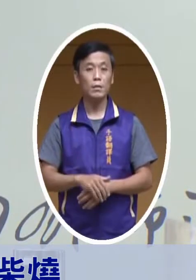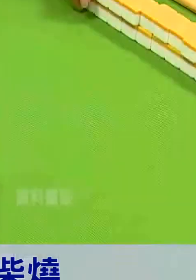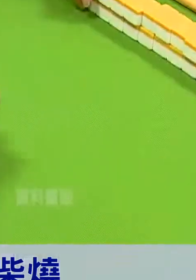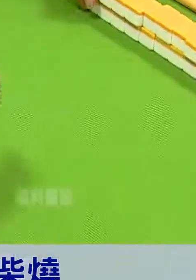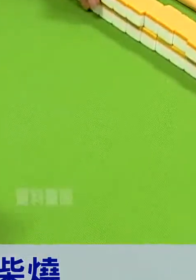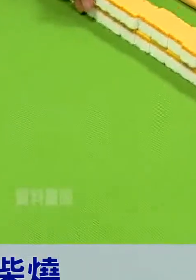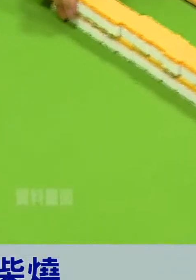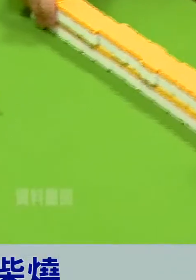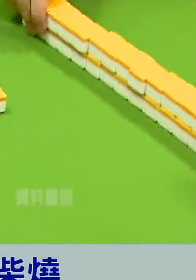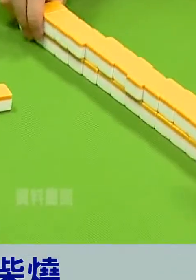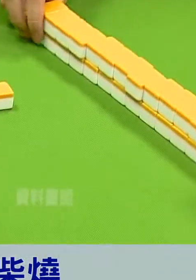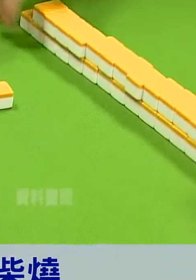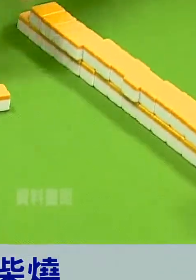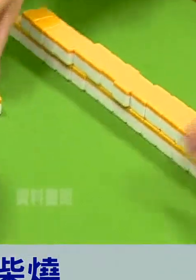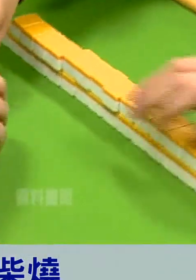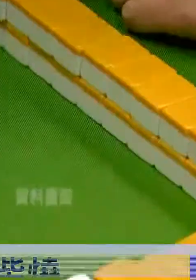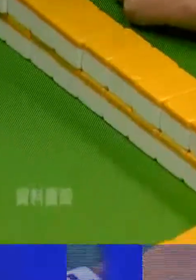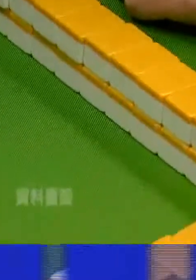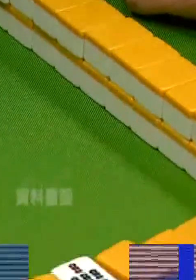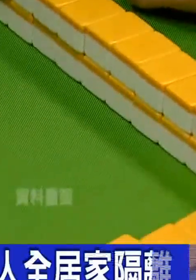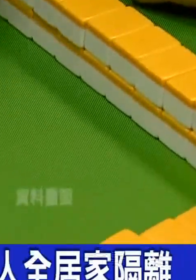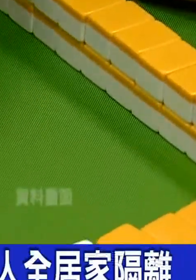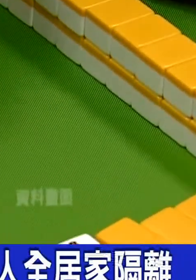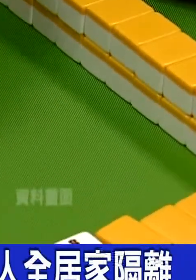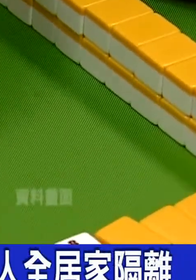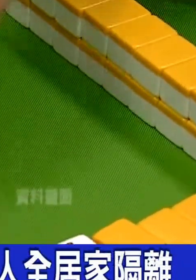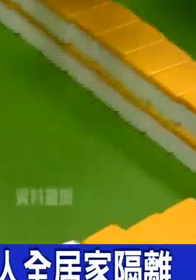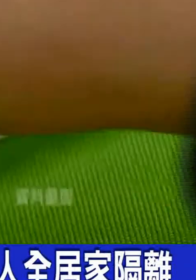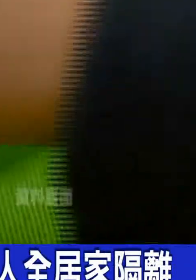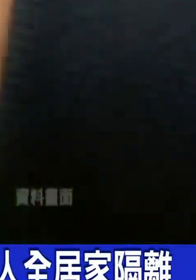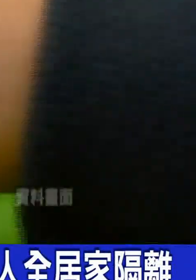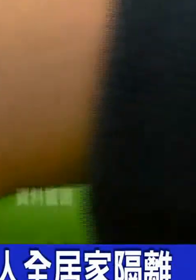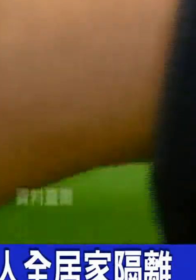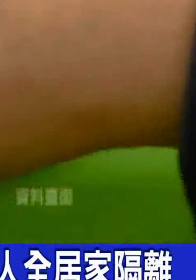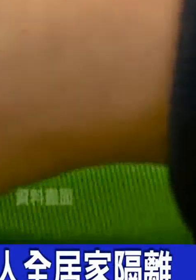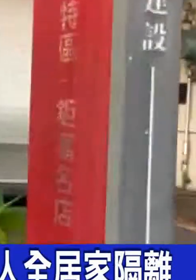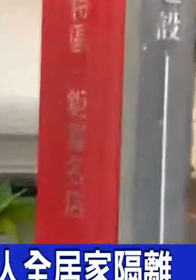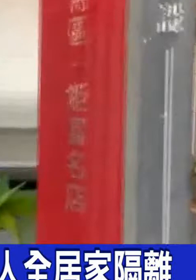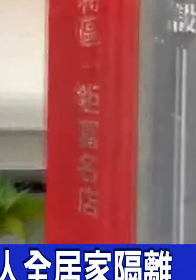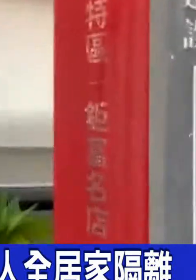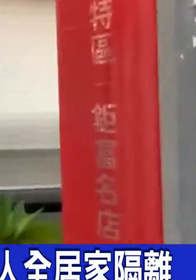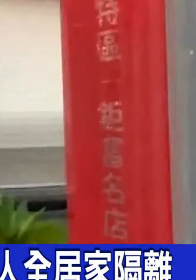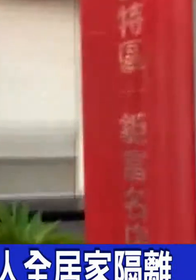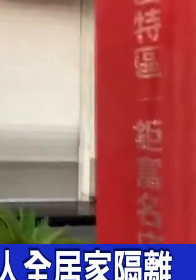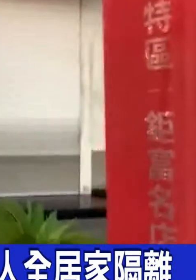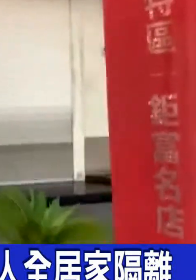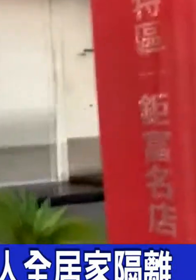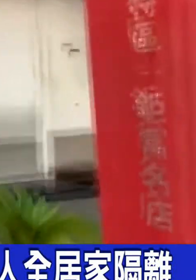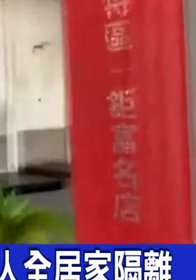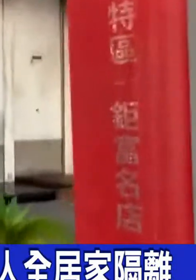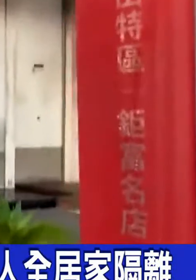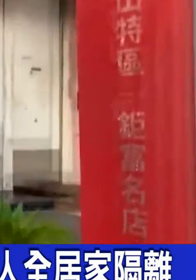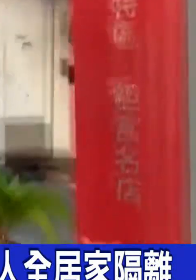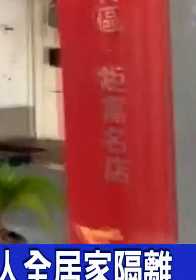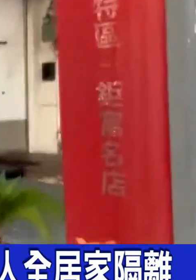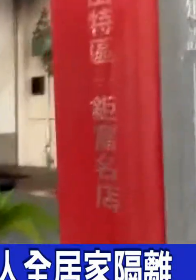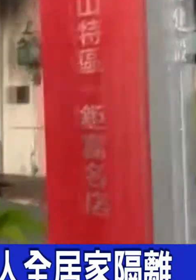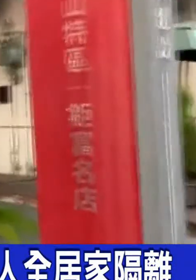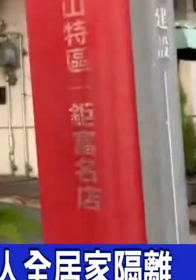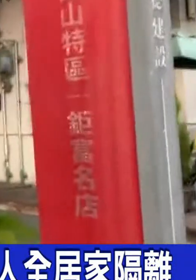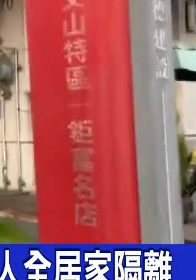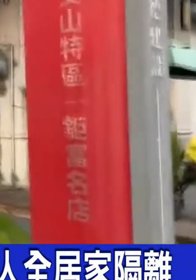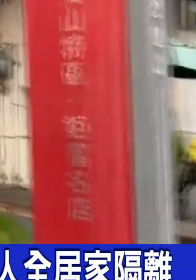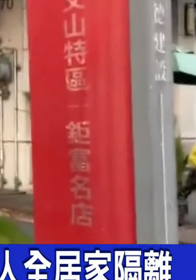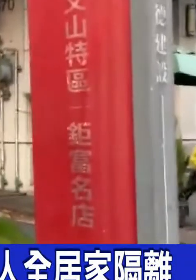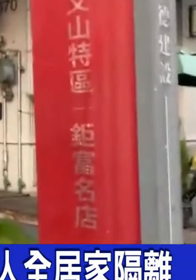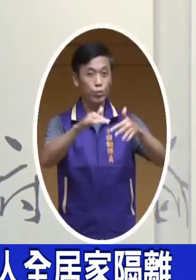怕没柴烧。 拜托再拜托，凤山排监群聚感染又持续增加，市长陈其迈一边提升医疗量能，一边还是希望民众配